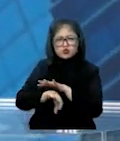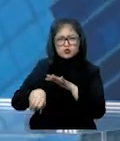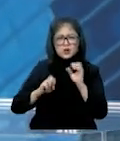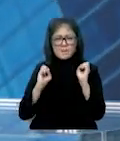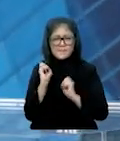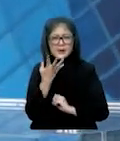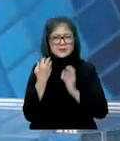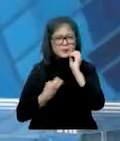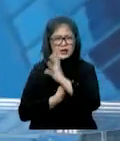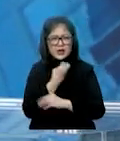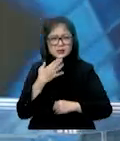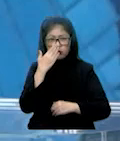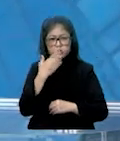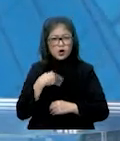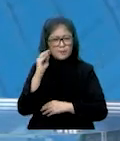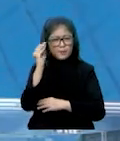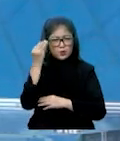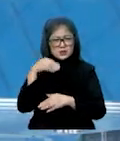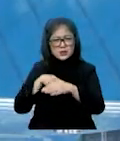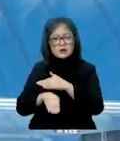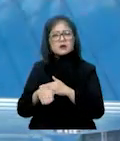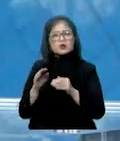dan menyimpannya di dalam WC.